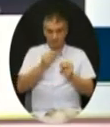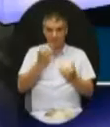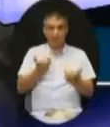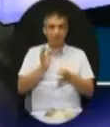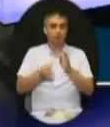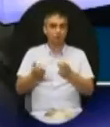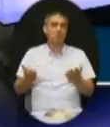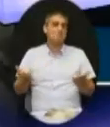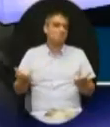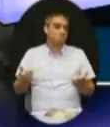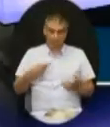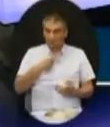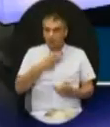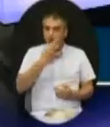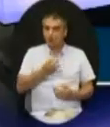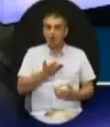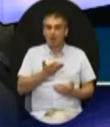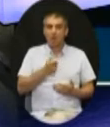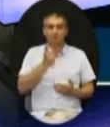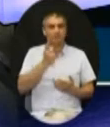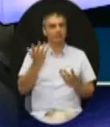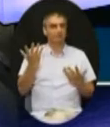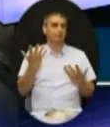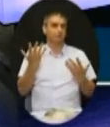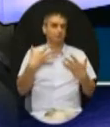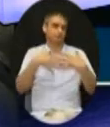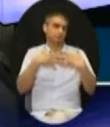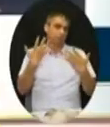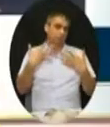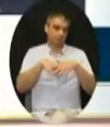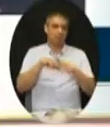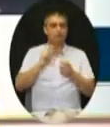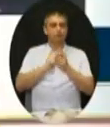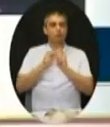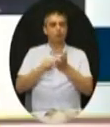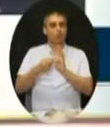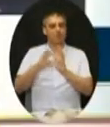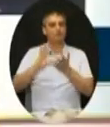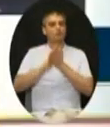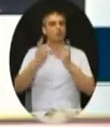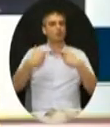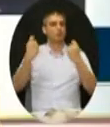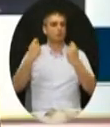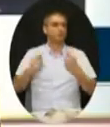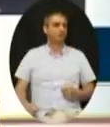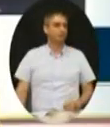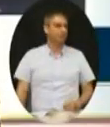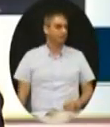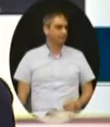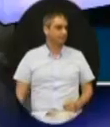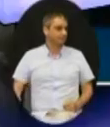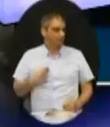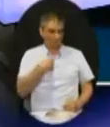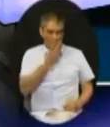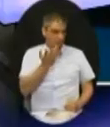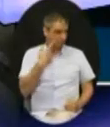בכלים משפטיים. האם זו לא שאלה שהיא צריכה לשלב לפחות גם שינוי פוליטי ושינוי תרבותי? זאת אומרת, מה שאנחנו